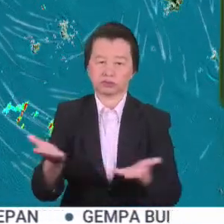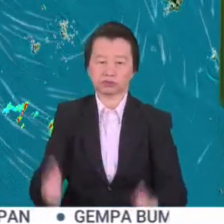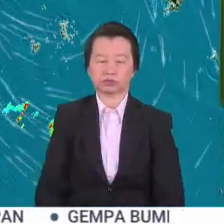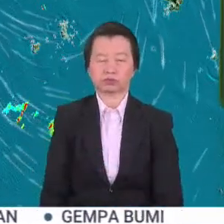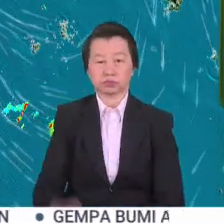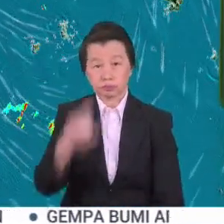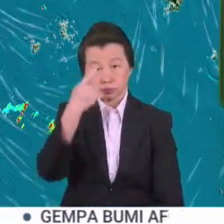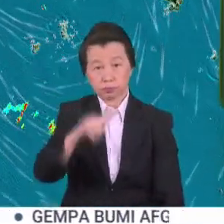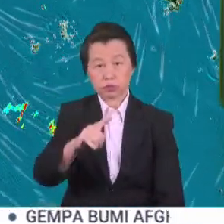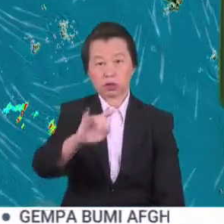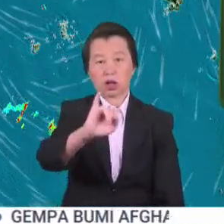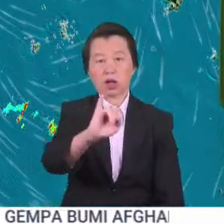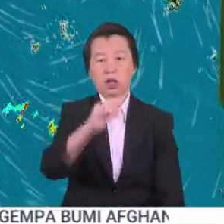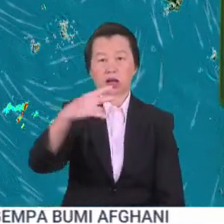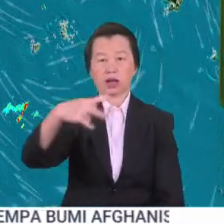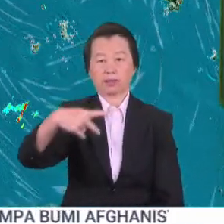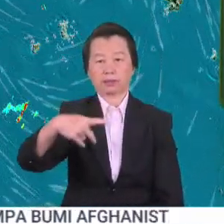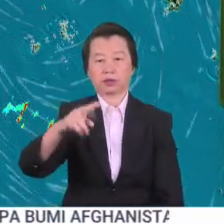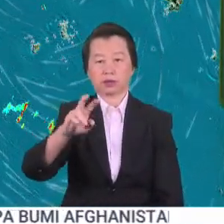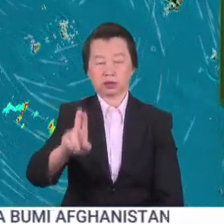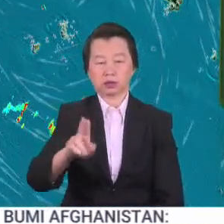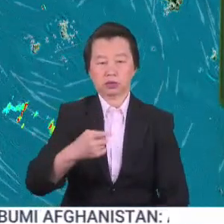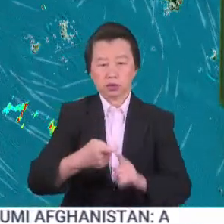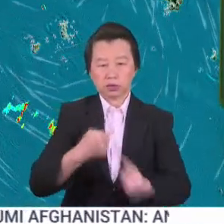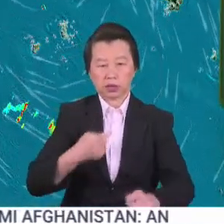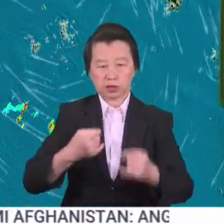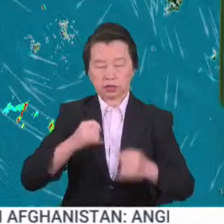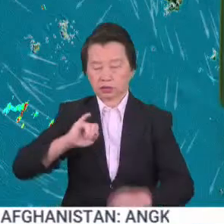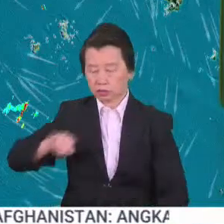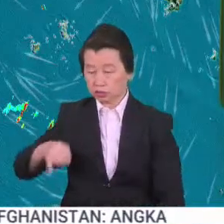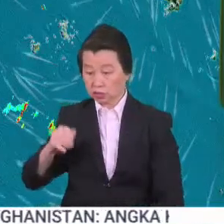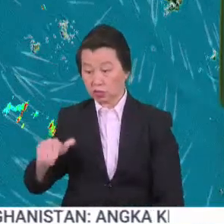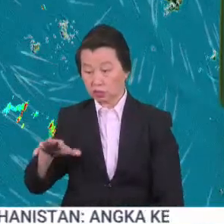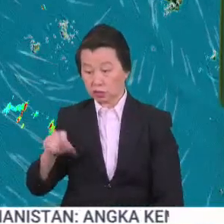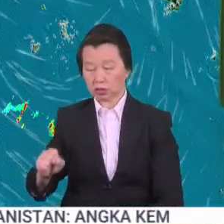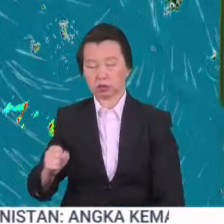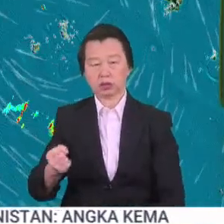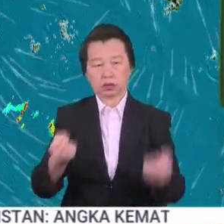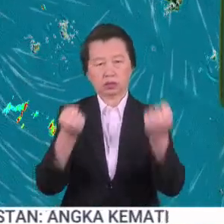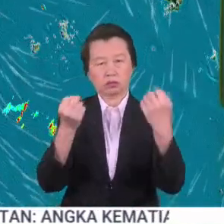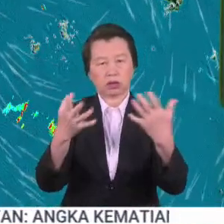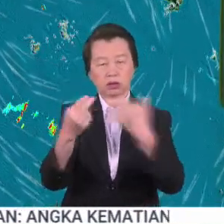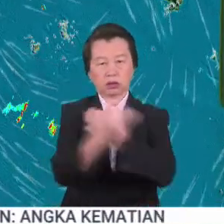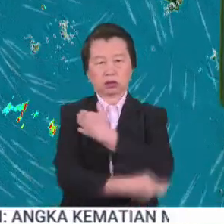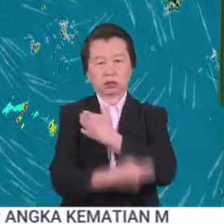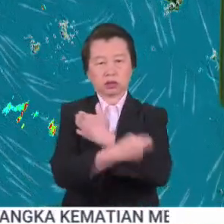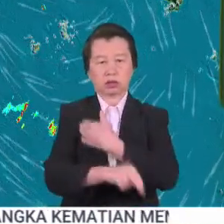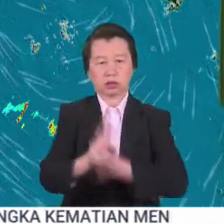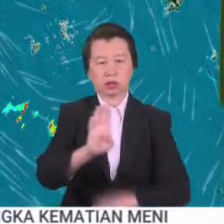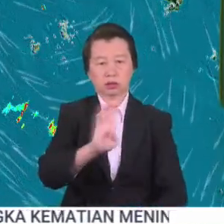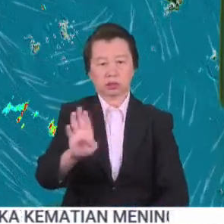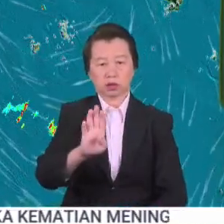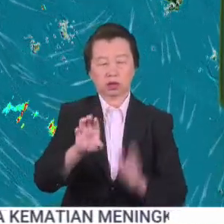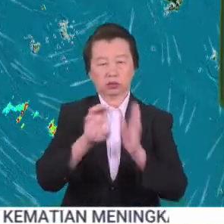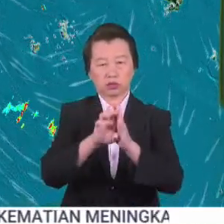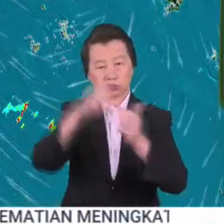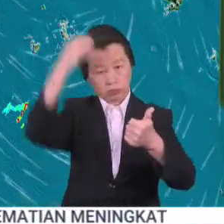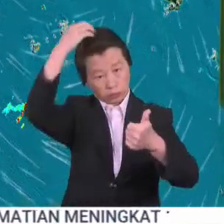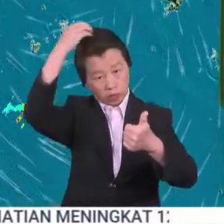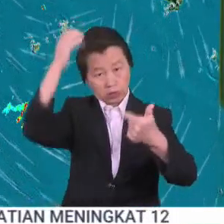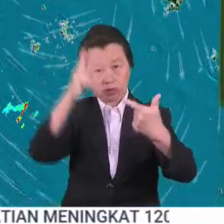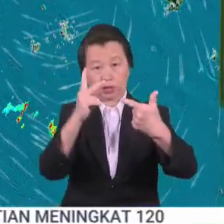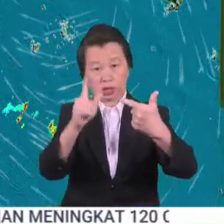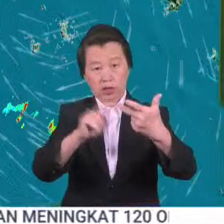semua bacaan indeks pencemaran udara jabatan alam sekitar di kebanyakan Negeri pantai barat seperti di Selangor